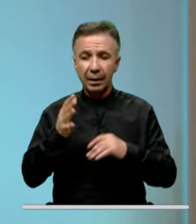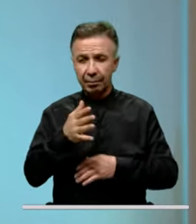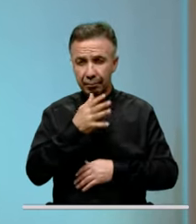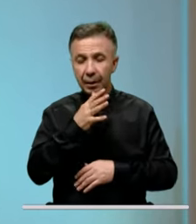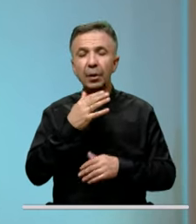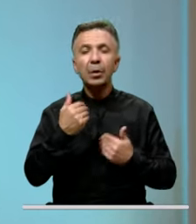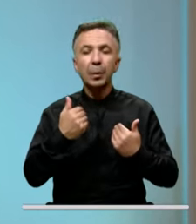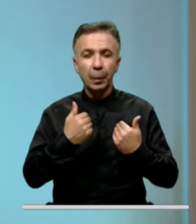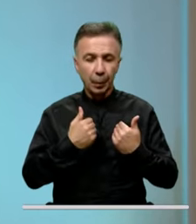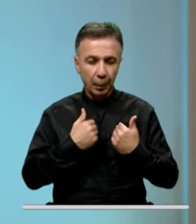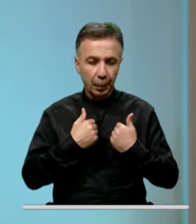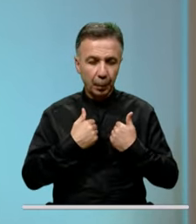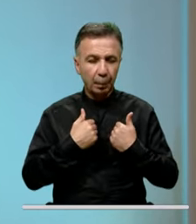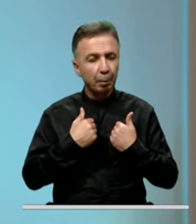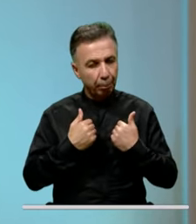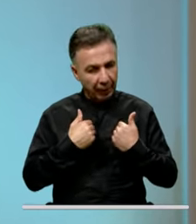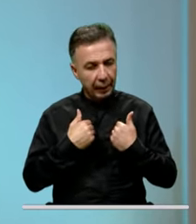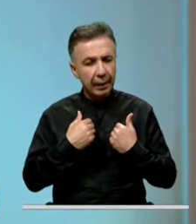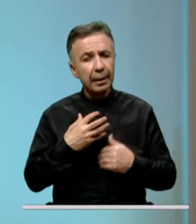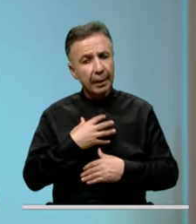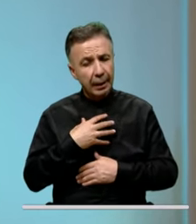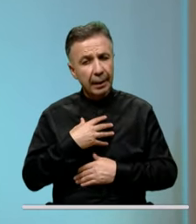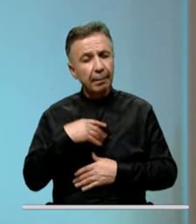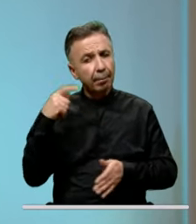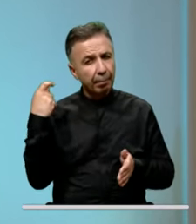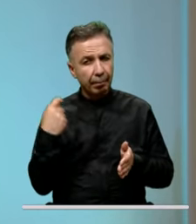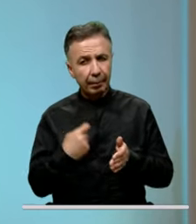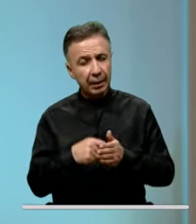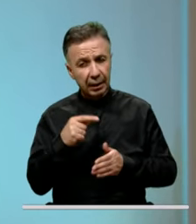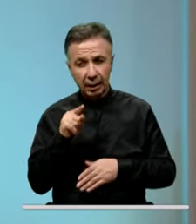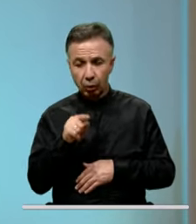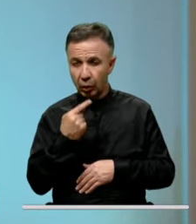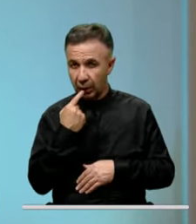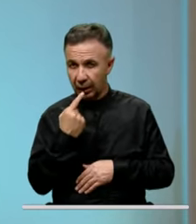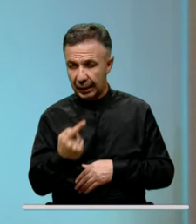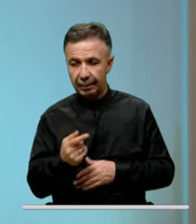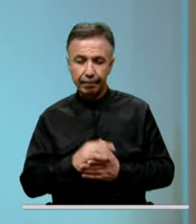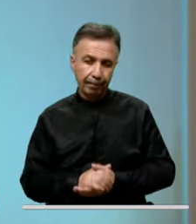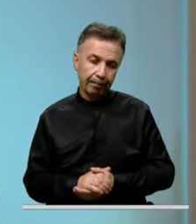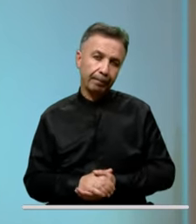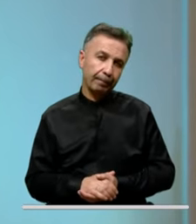biliyorum. Ben kendi şahsım adına bunu söyleyeyim.